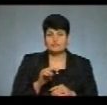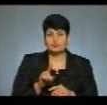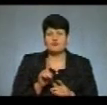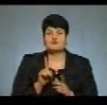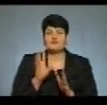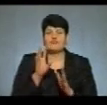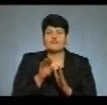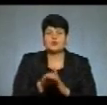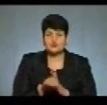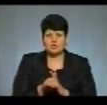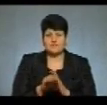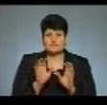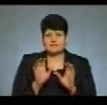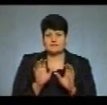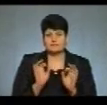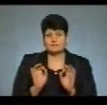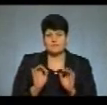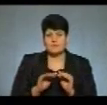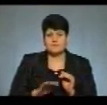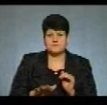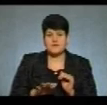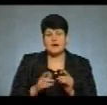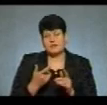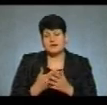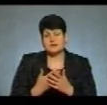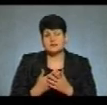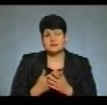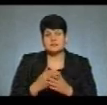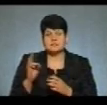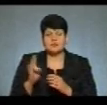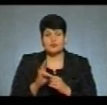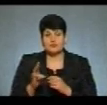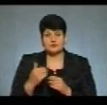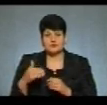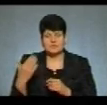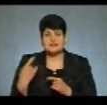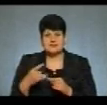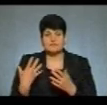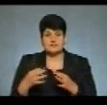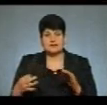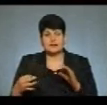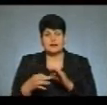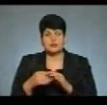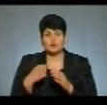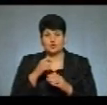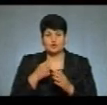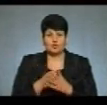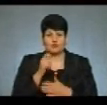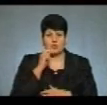вже в законне поле. Але з канонічної точки зору ці громади вже належать до Української церкви.